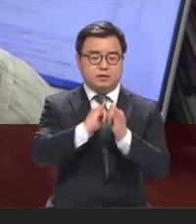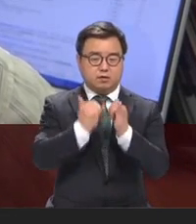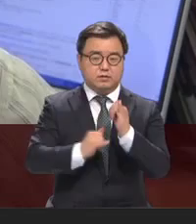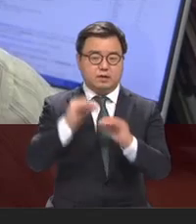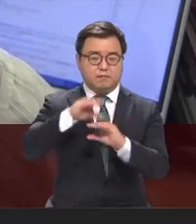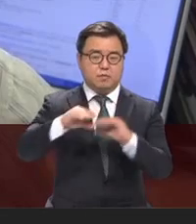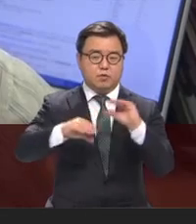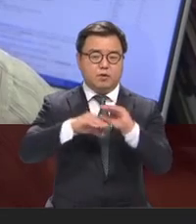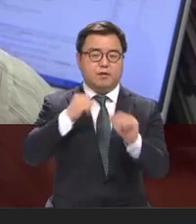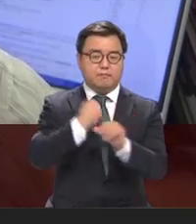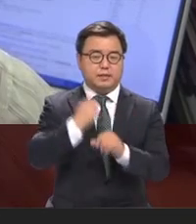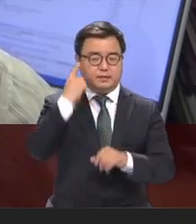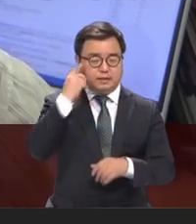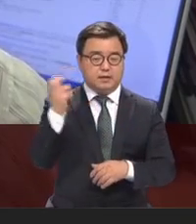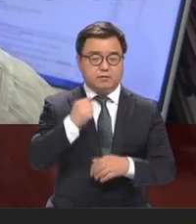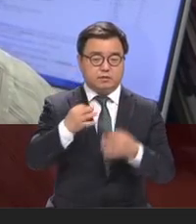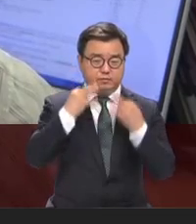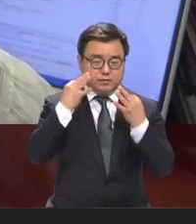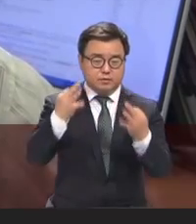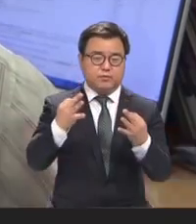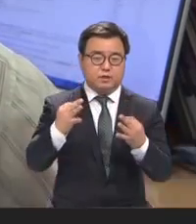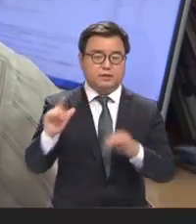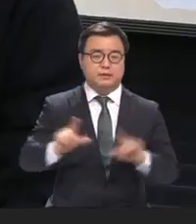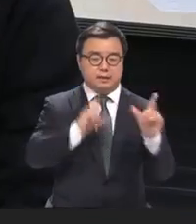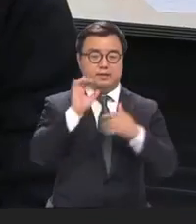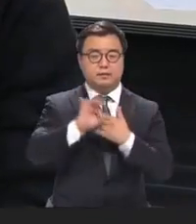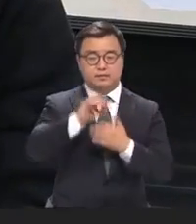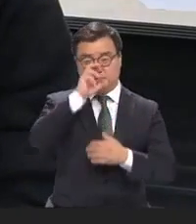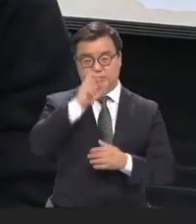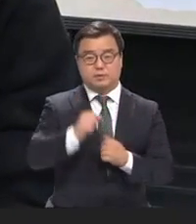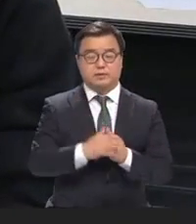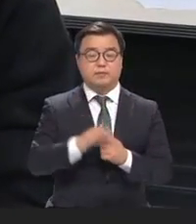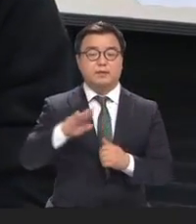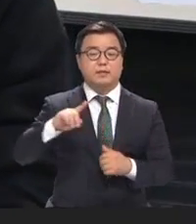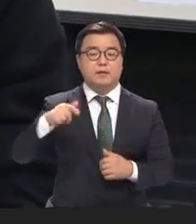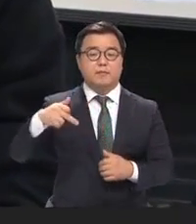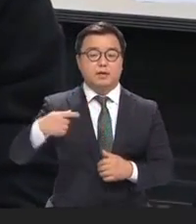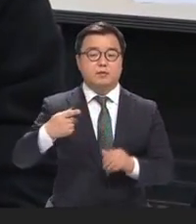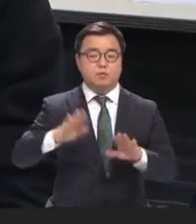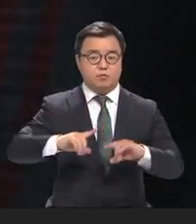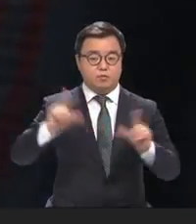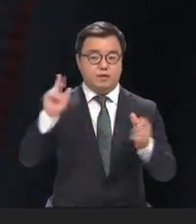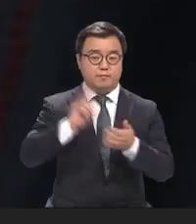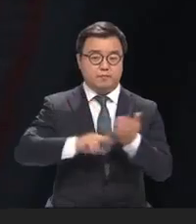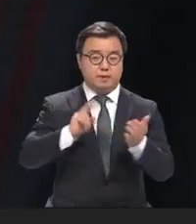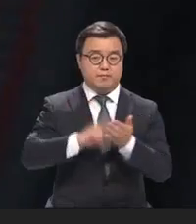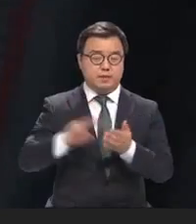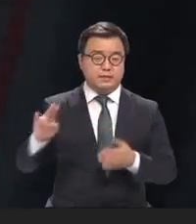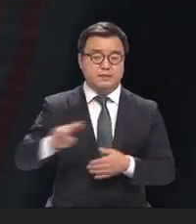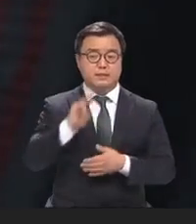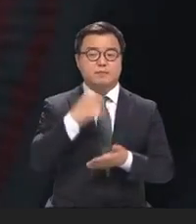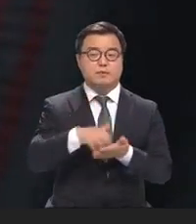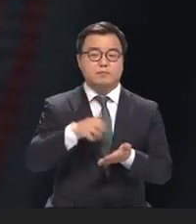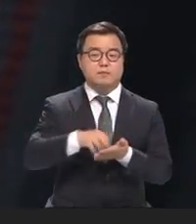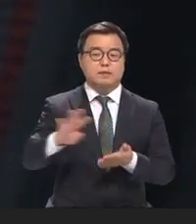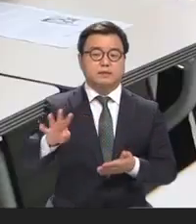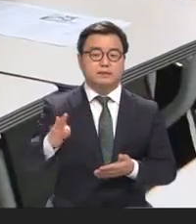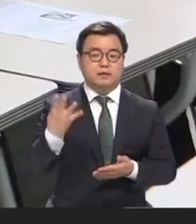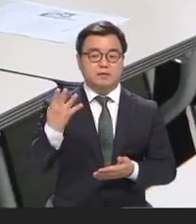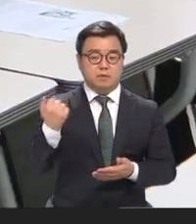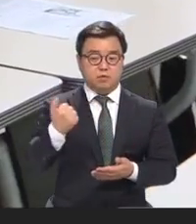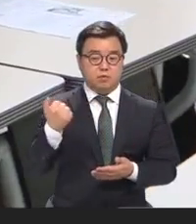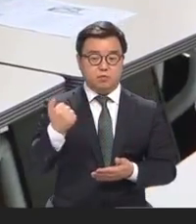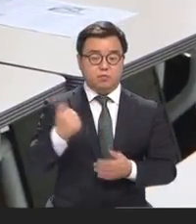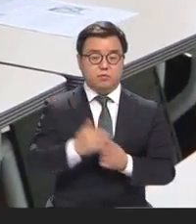마음으로 정성과 최선을 다해 살았으면 좋겠습니다. 반크가 올해 판매한 제비 배지는 약 450여 개.